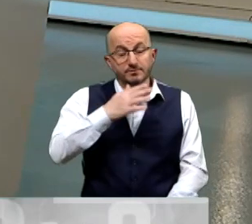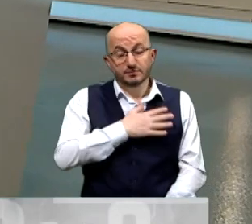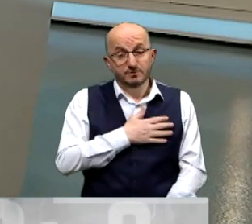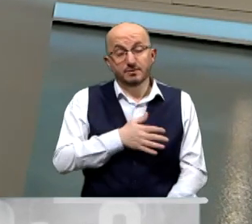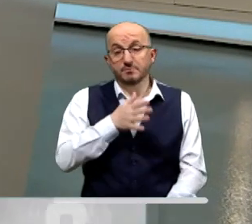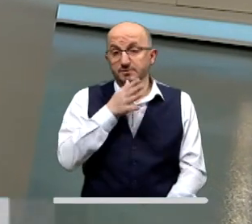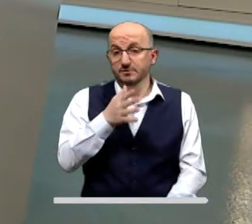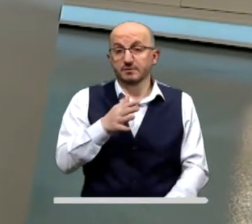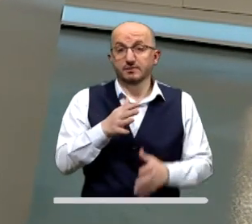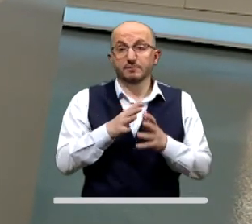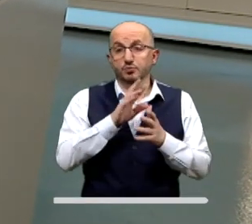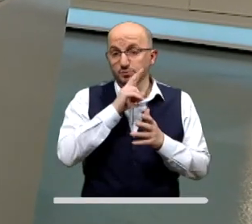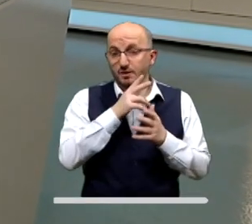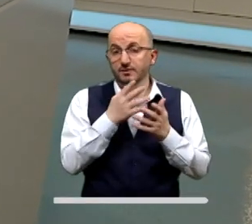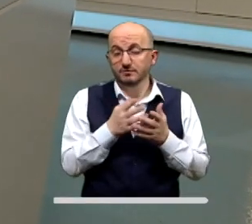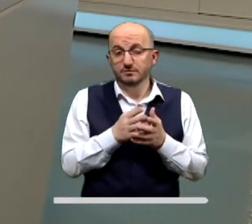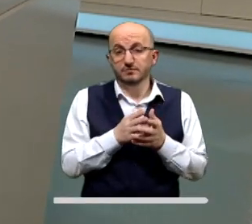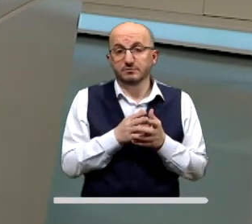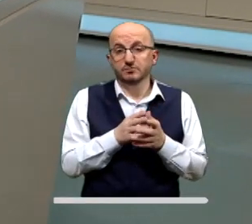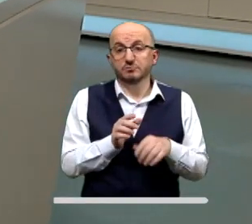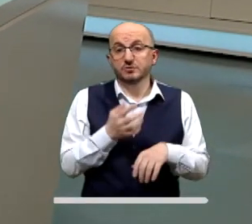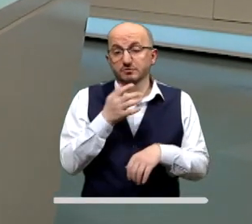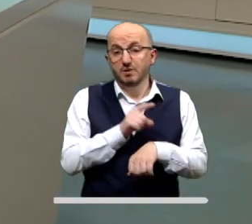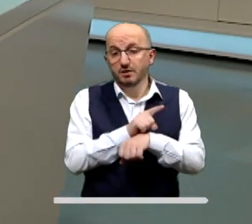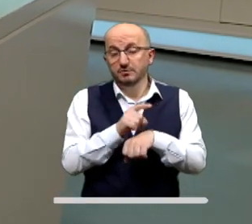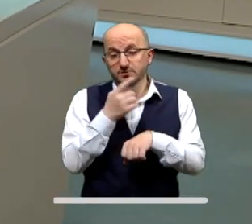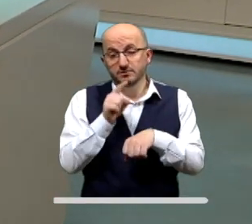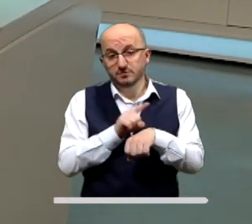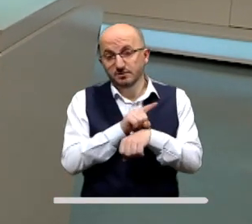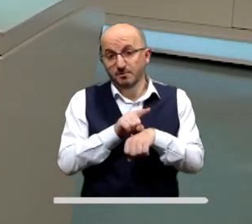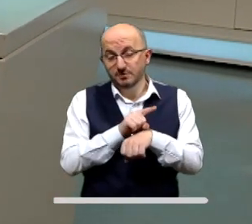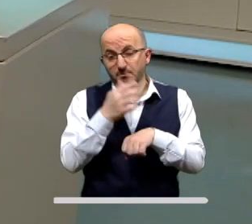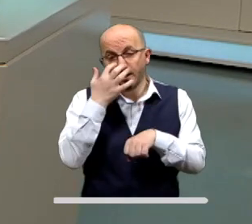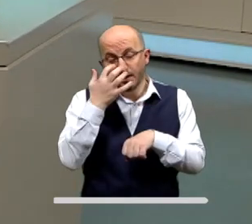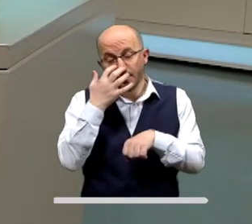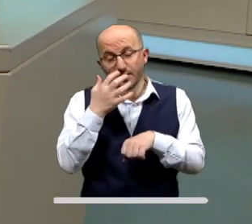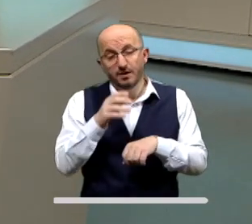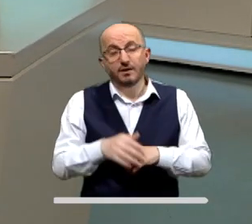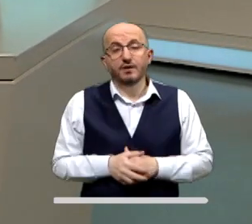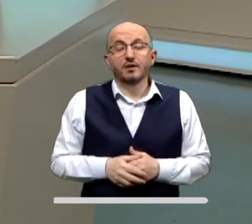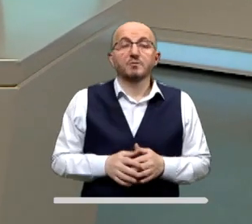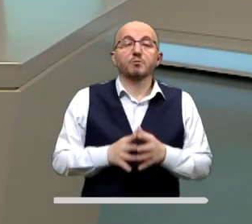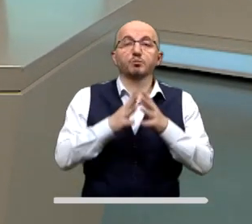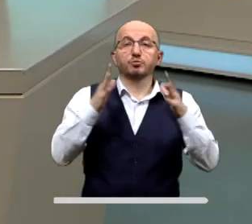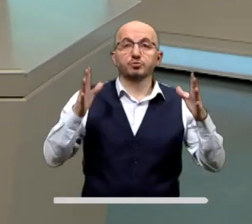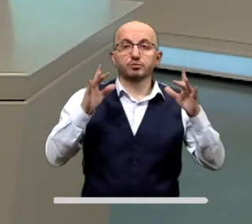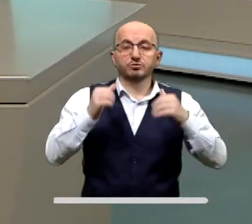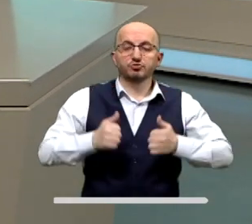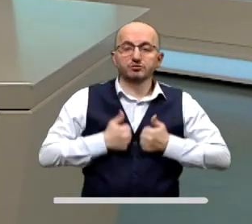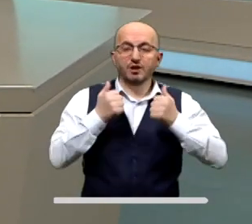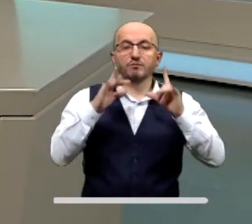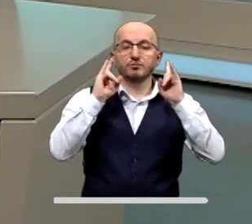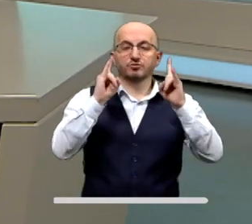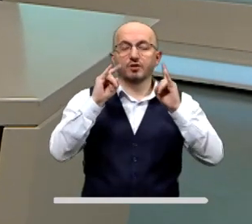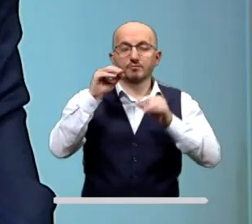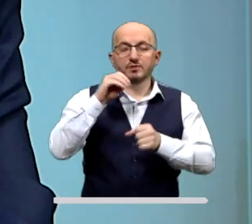bilseydi ne kadar Vebal olduğunu şu kadar zaman bekleyip Neyi göze alırdı diyordu ama büyük camilerde Selahattin